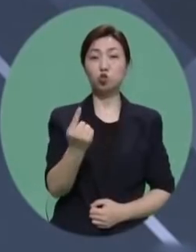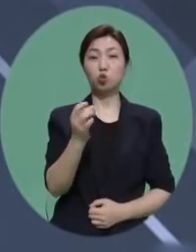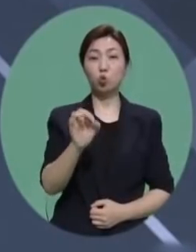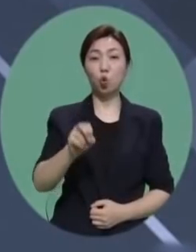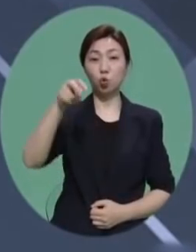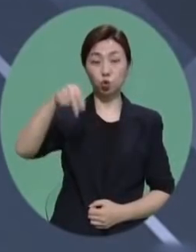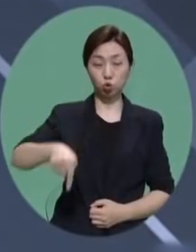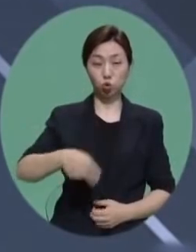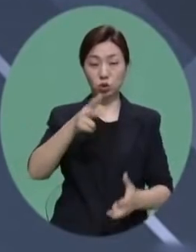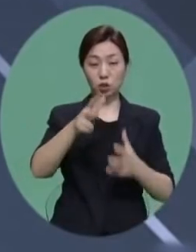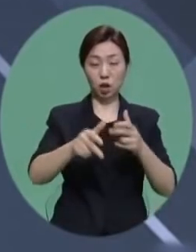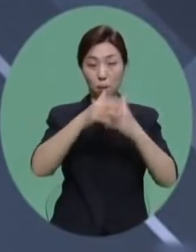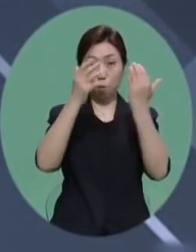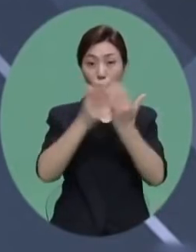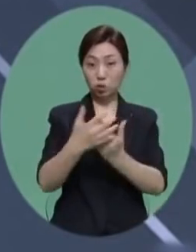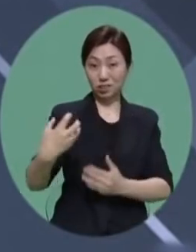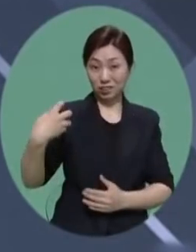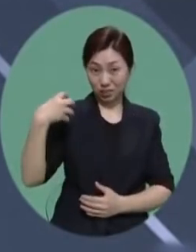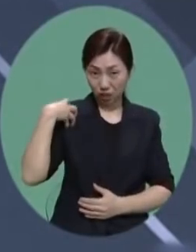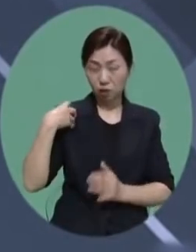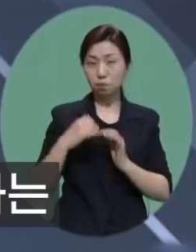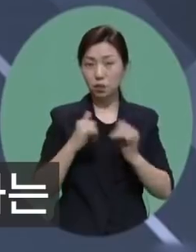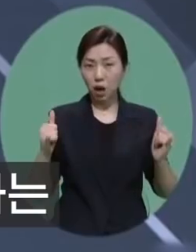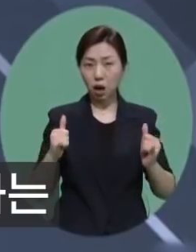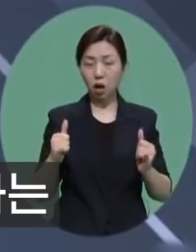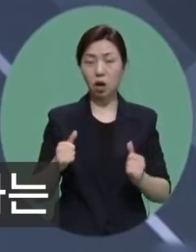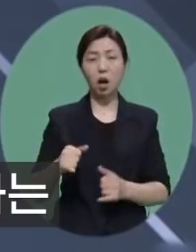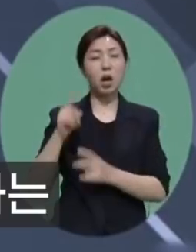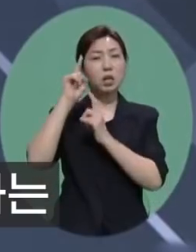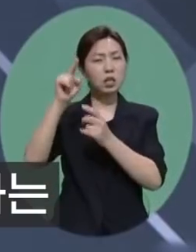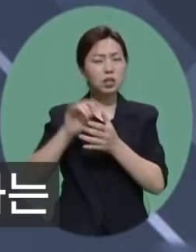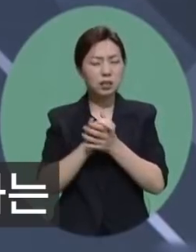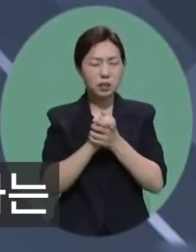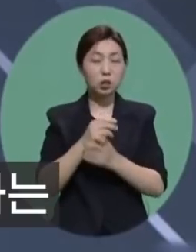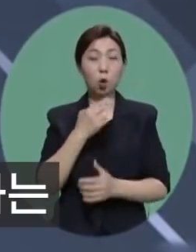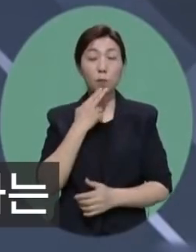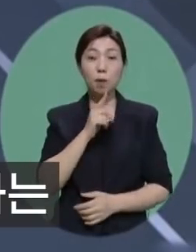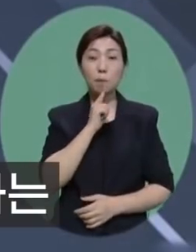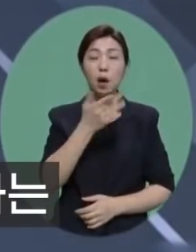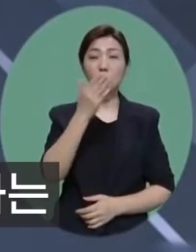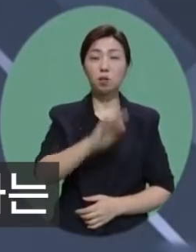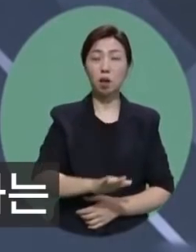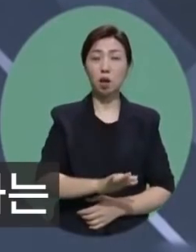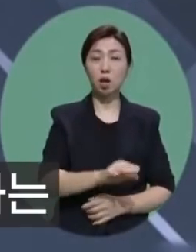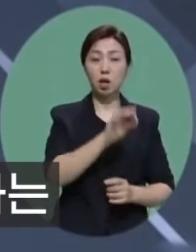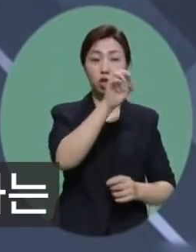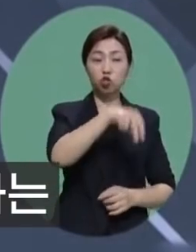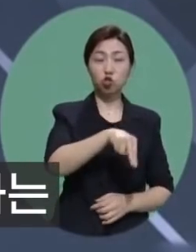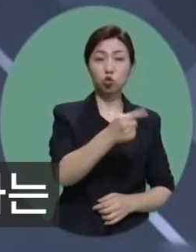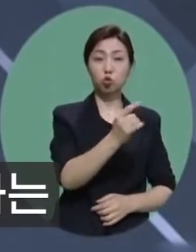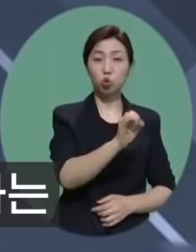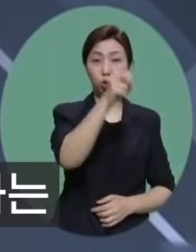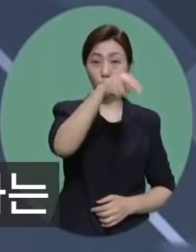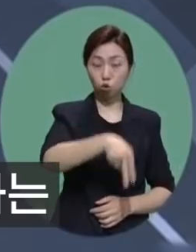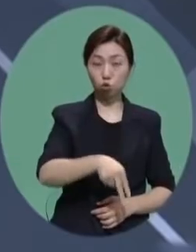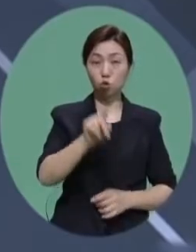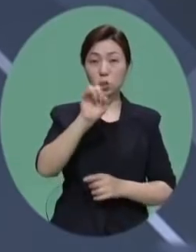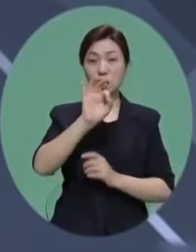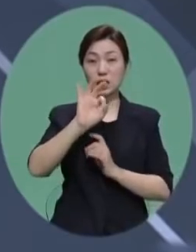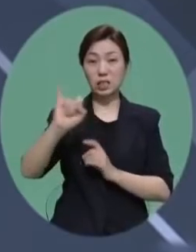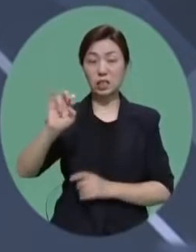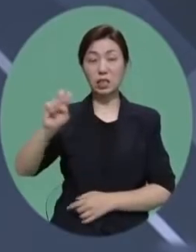유동규는 본인의 가까운 사이가 아니라고 했는데 유동규 김만배가 우리 이 후보님의 측근 중에